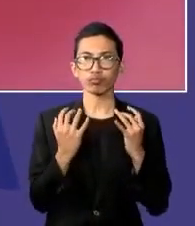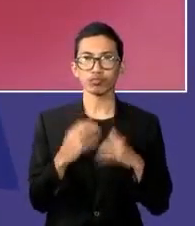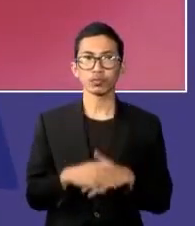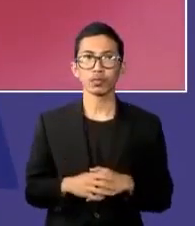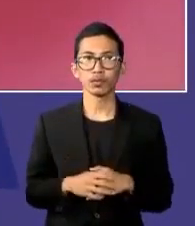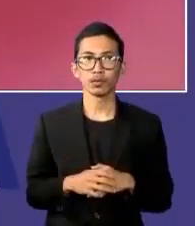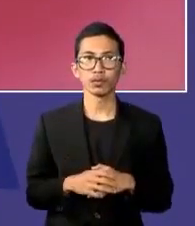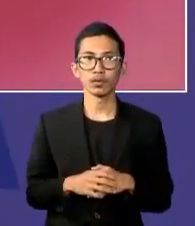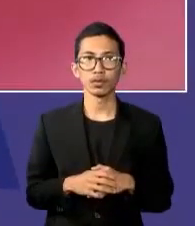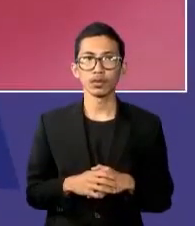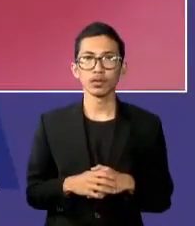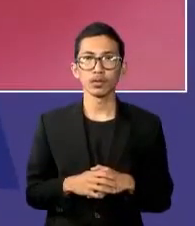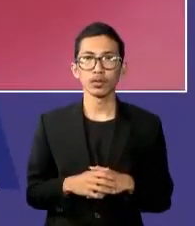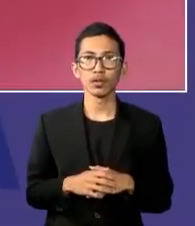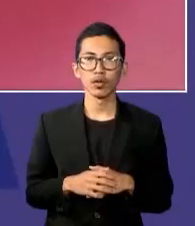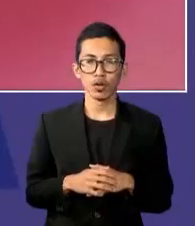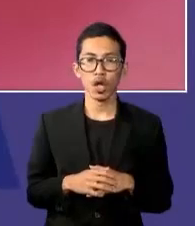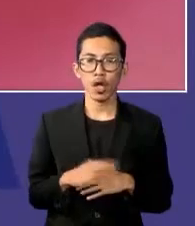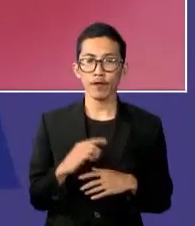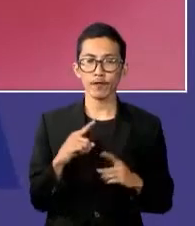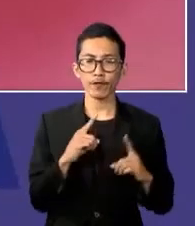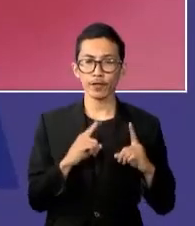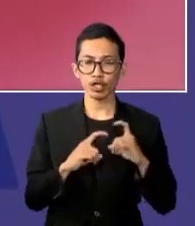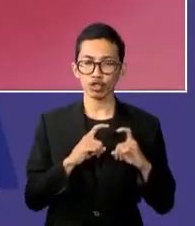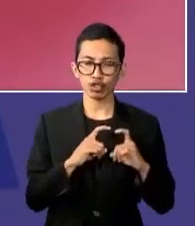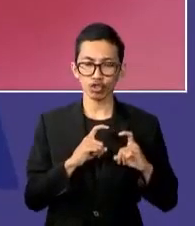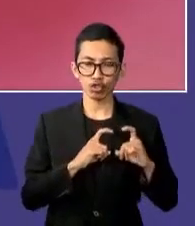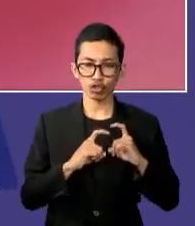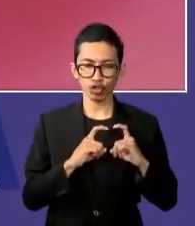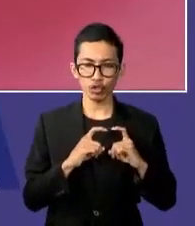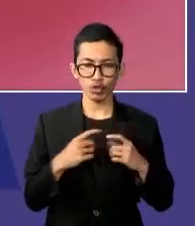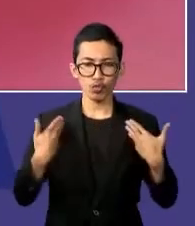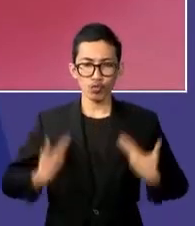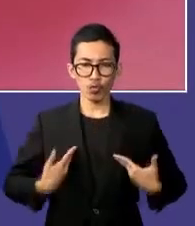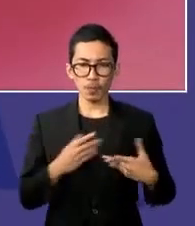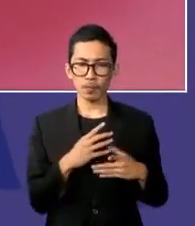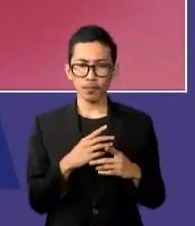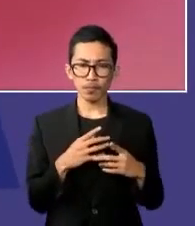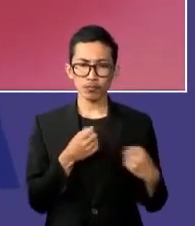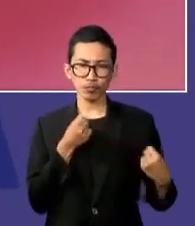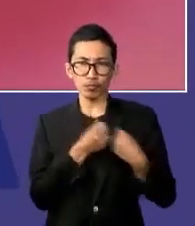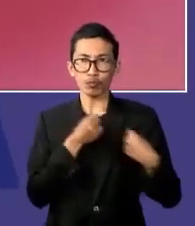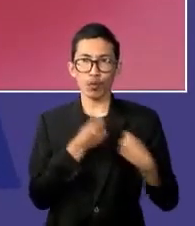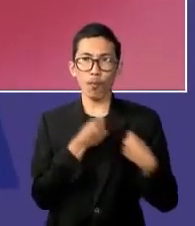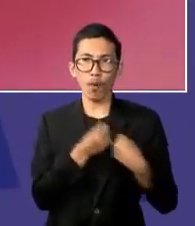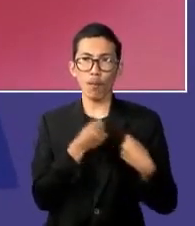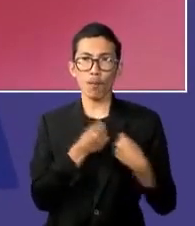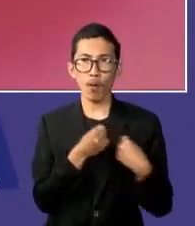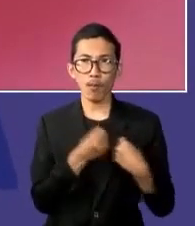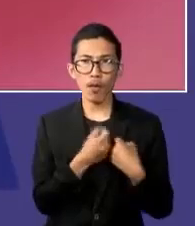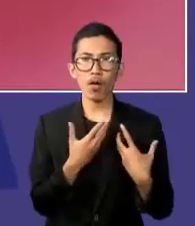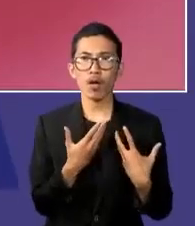terjadinya suatu reaksi tubuh kita untuk ee melawan virus tersebut yang menyebabkan kan terjadinya